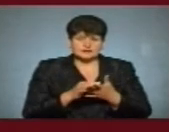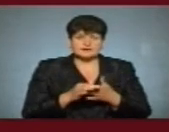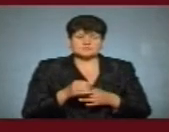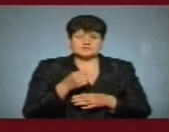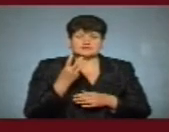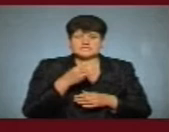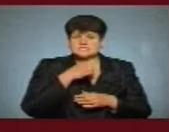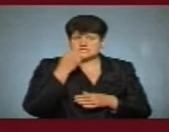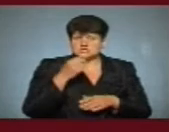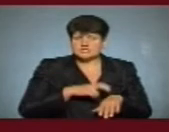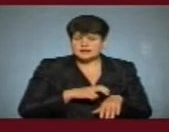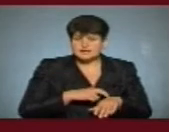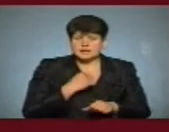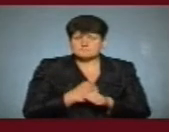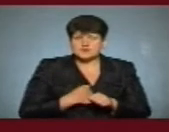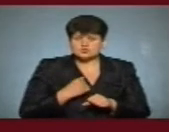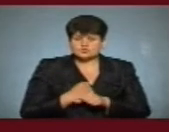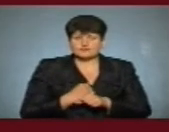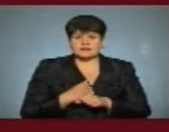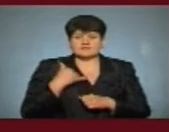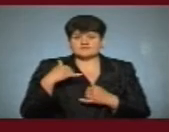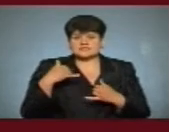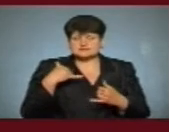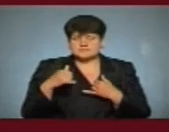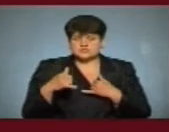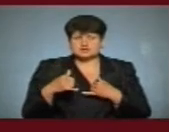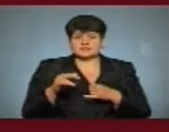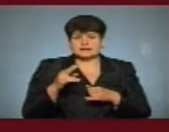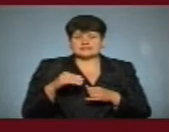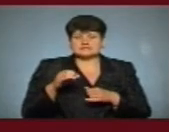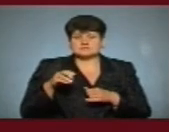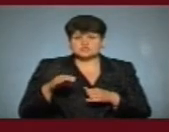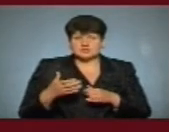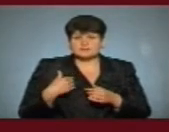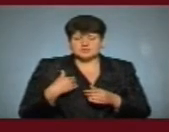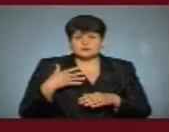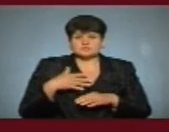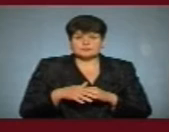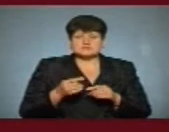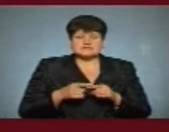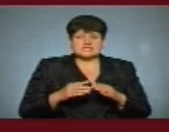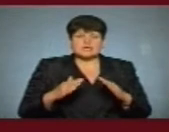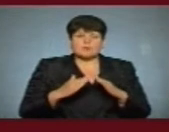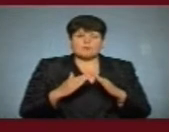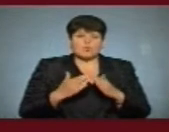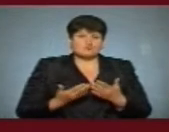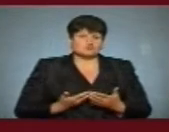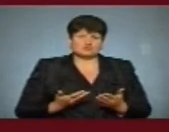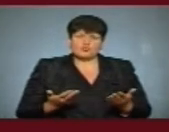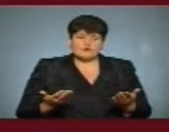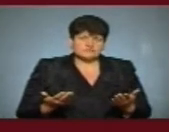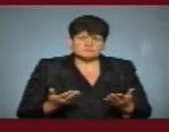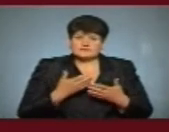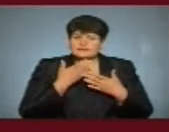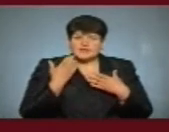старших лікарі, які працювали диспетчерські, і самі диспетчера. Але ми розцінюємо це як побутовий, тобто